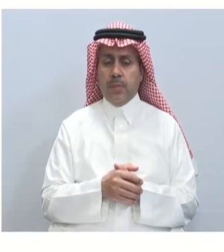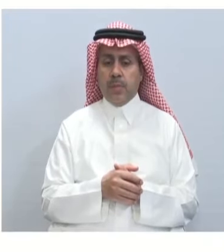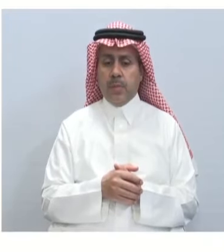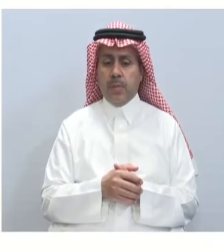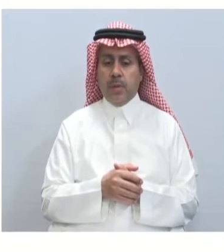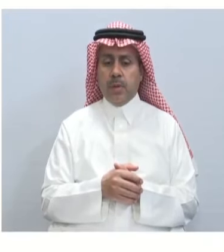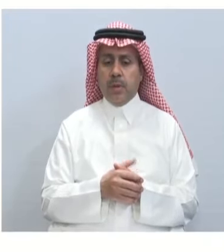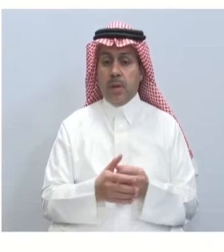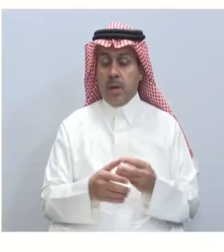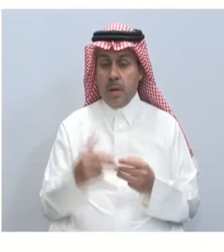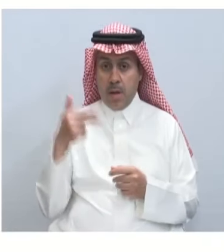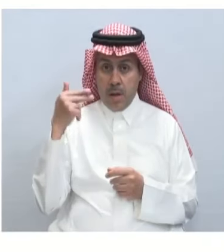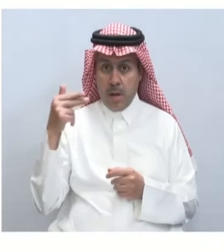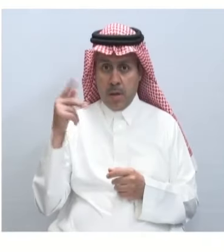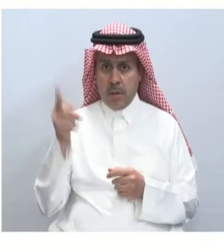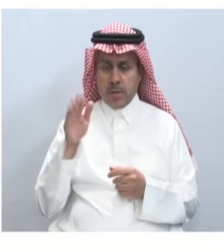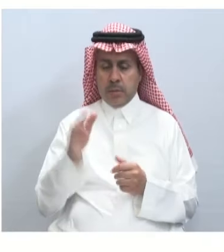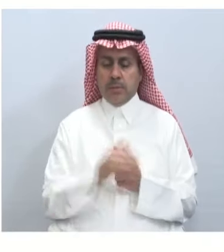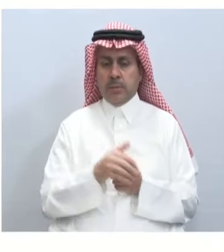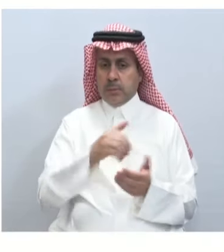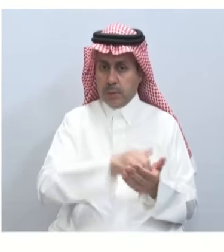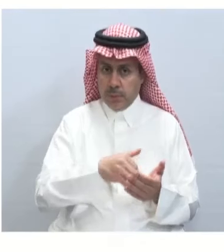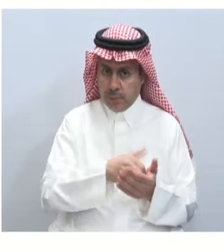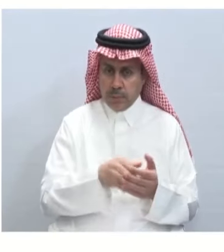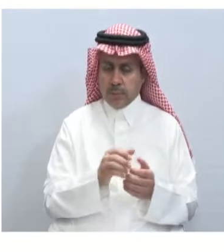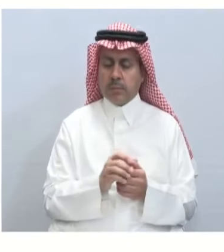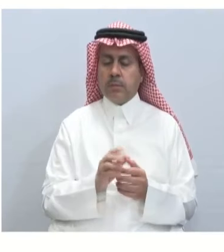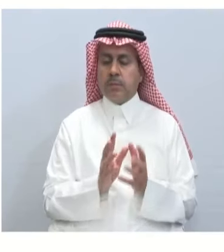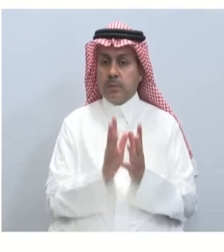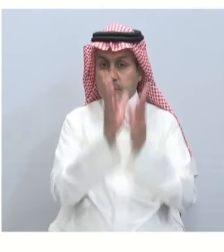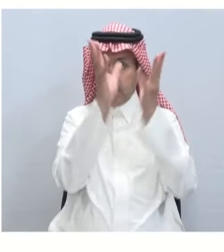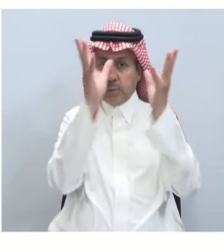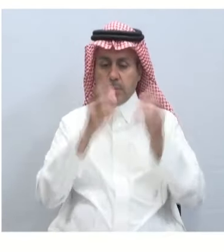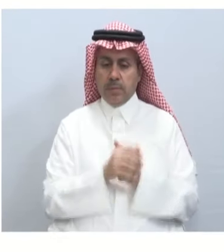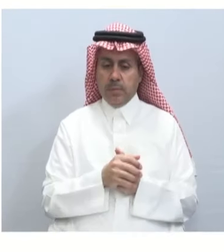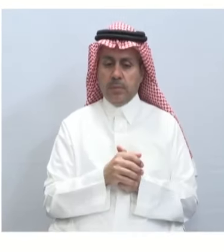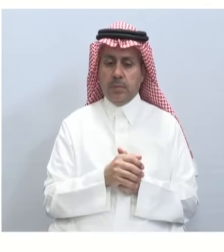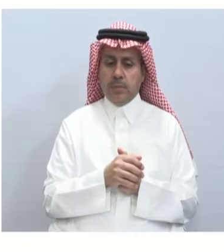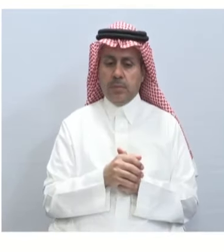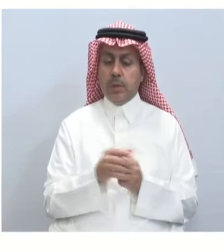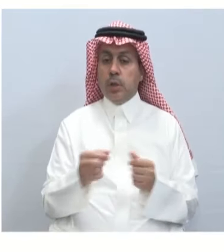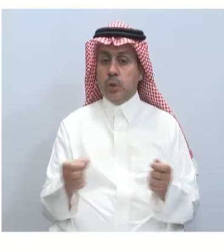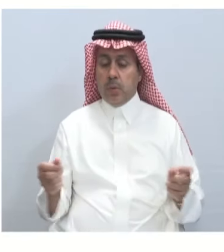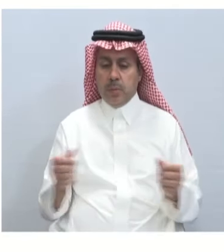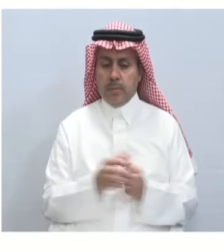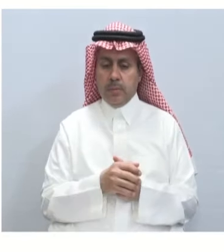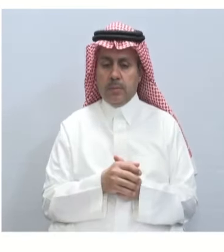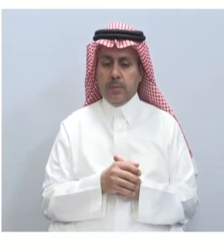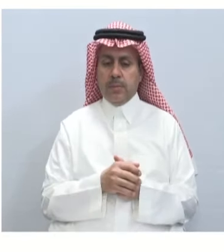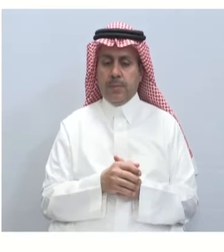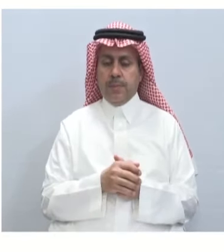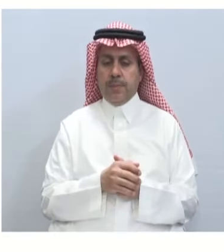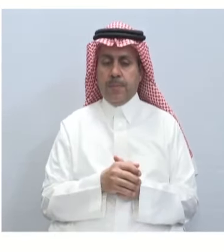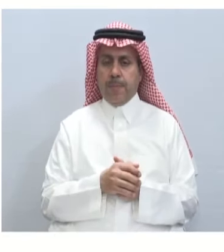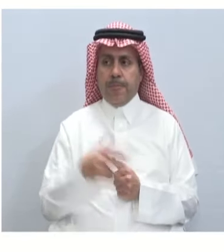نقول غرس دفن جذور فسيله الشجر في التربه هذا